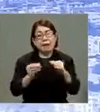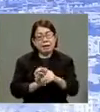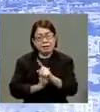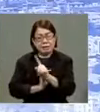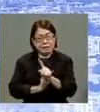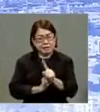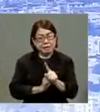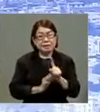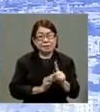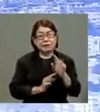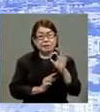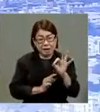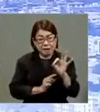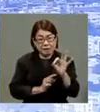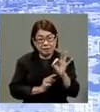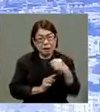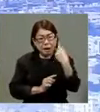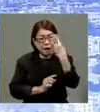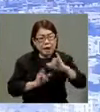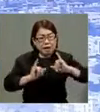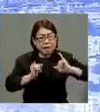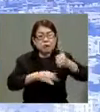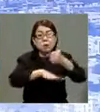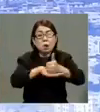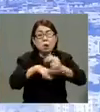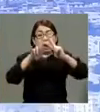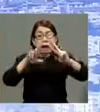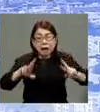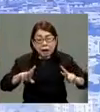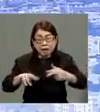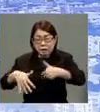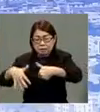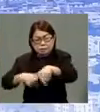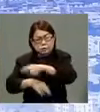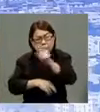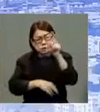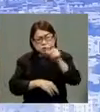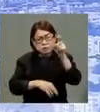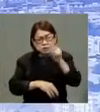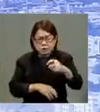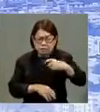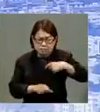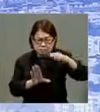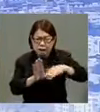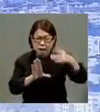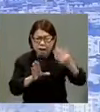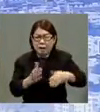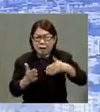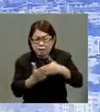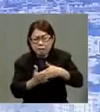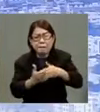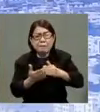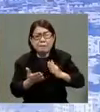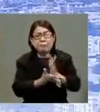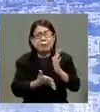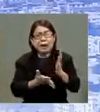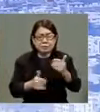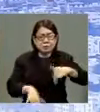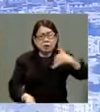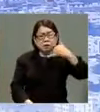ให้ท่านที่เป็นเจ้าของกิจการหรือประชาชนคนทั่วไปมีความสงสัยลงทะเบียนแล้วไม่ผ่านนู่นนี่นั่นอะไรทั้งหลายเนี่ยโทรเข้าไ